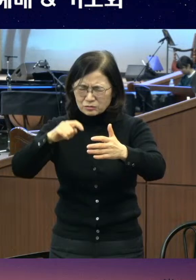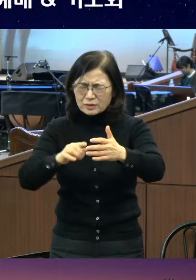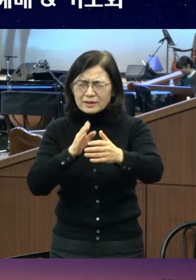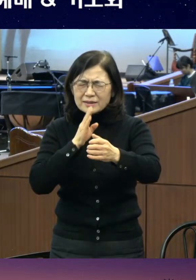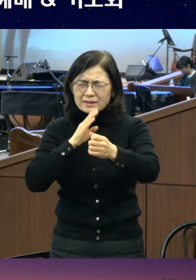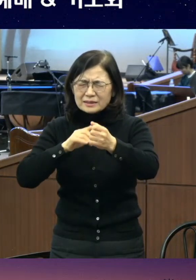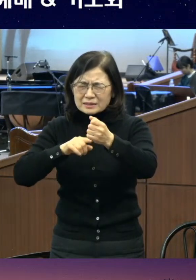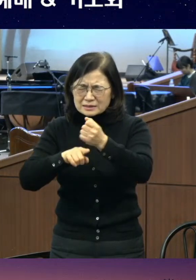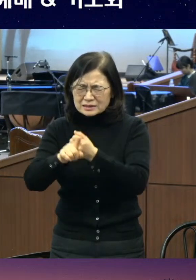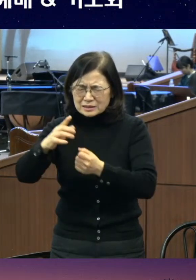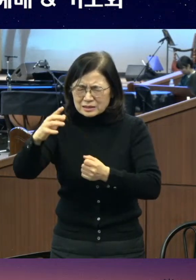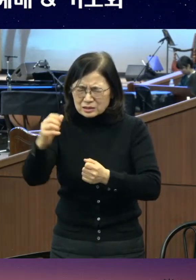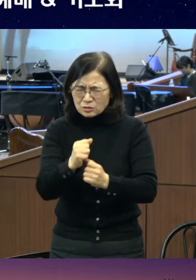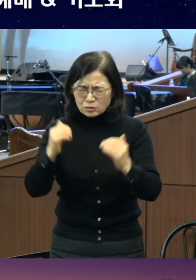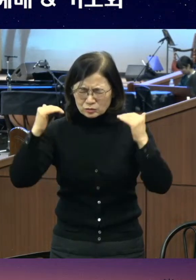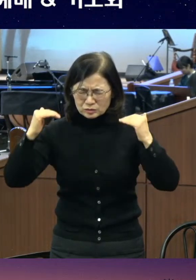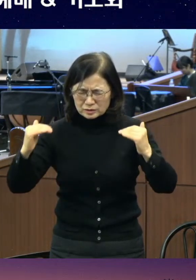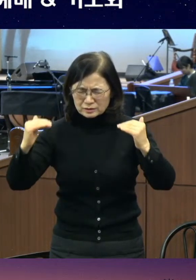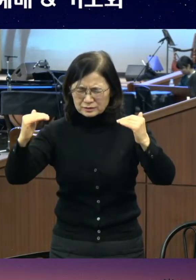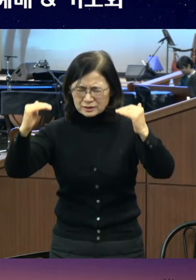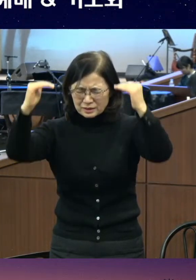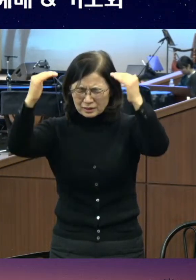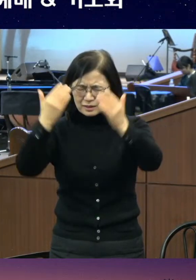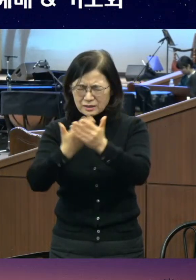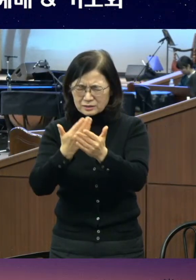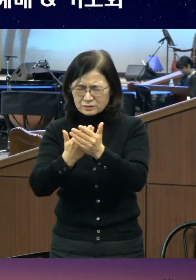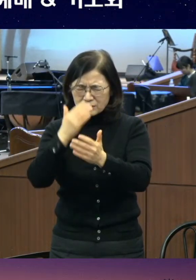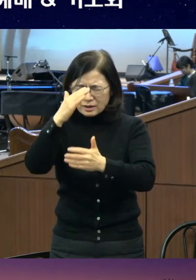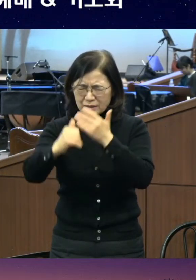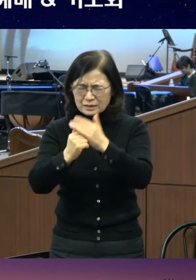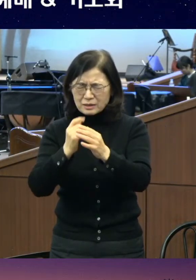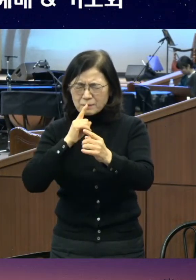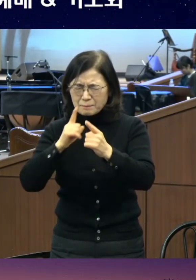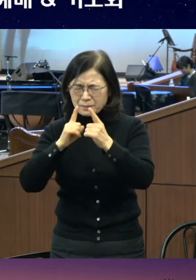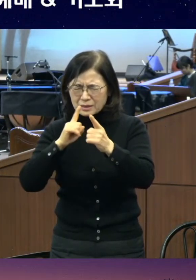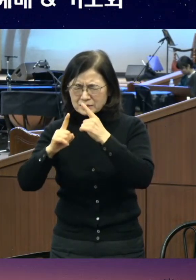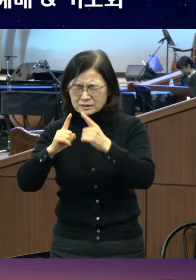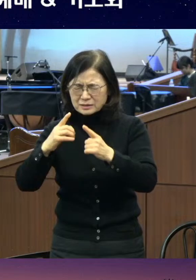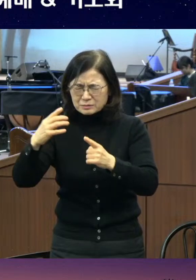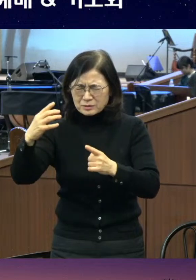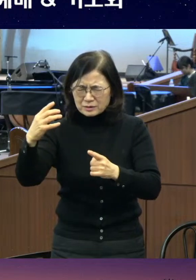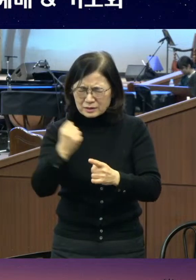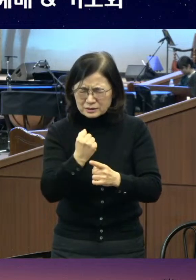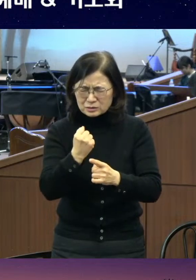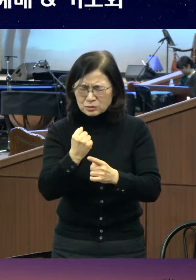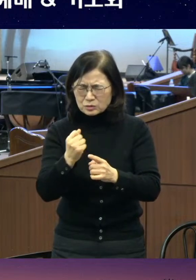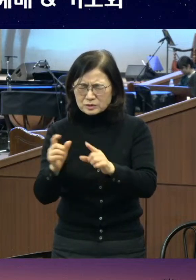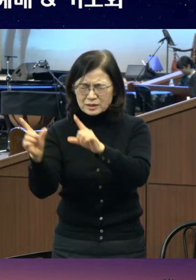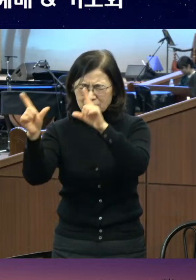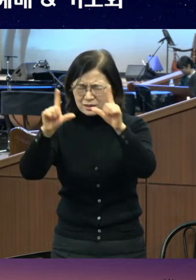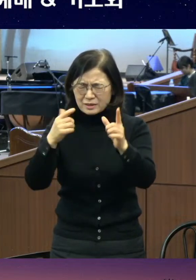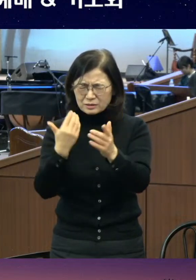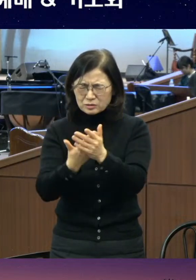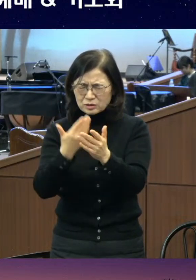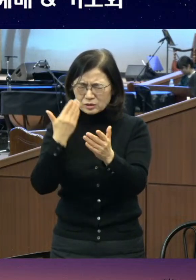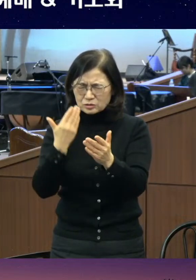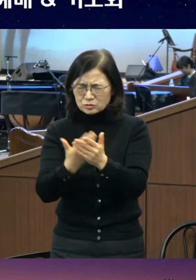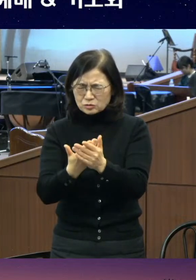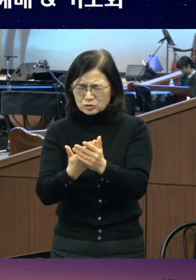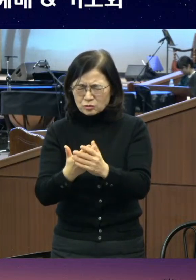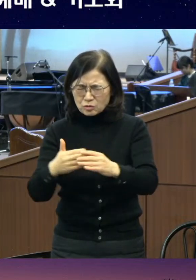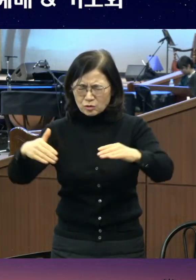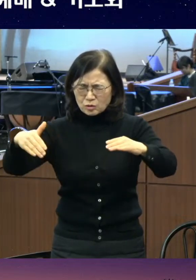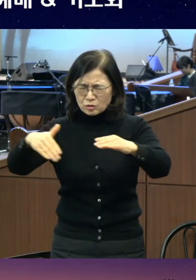하나님 성장해 가게 하시고 하나님의 말씀에 사로잡힌 하나님의 사람들이 되게 하여 주셔서 이 세상의 문화를